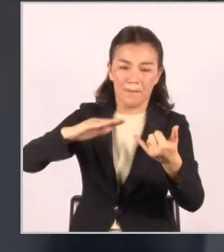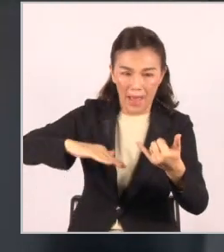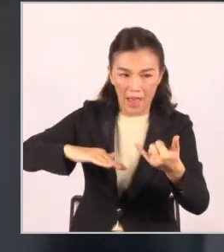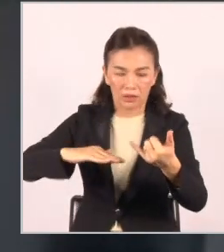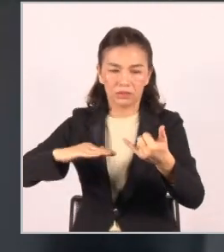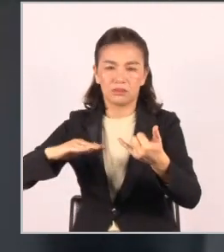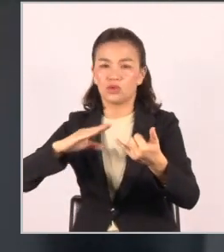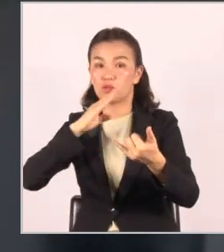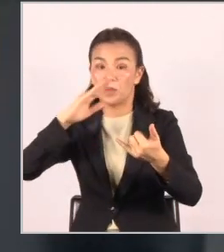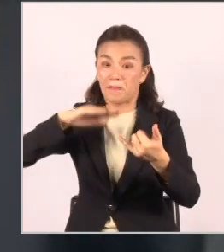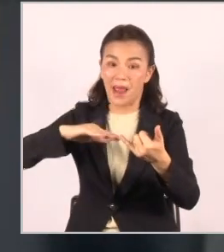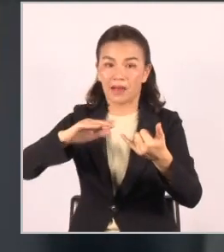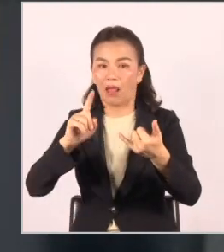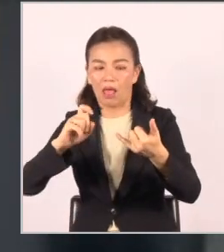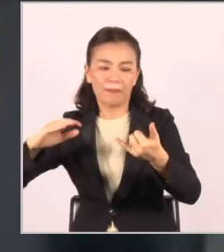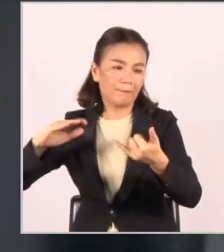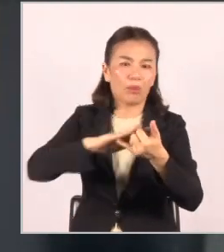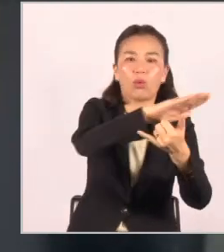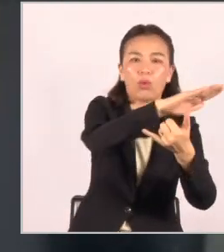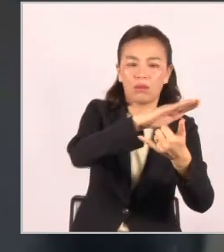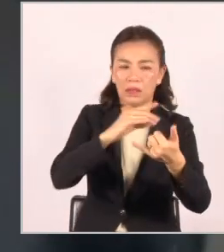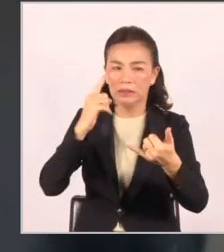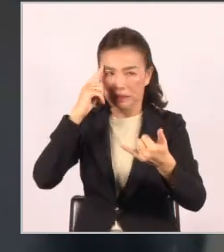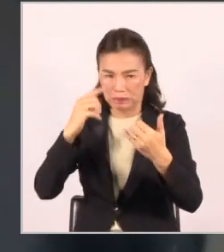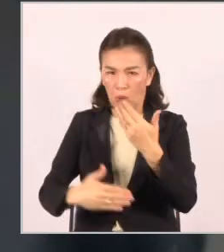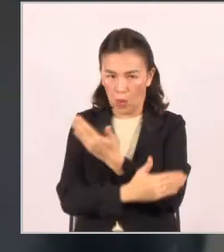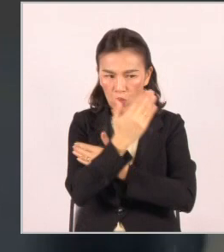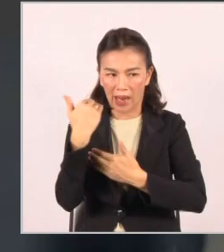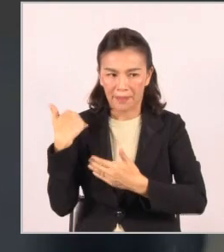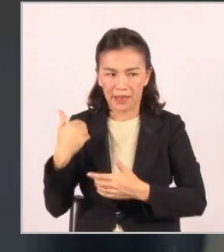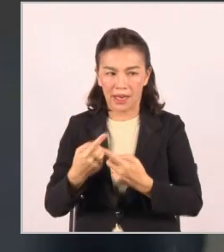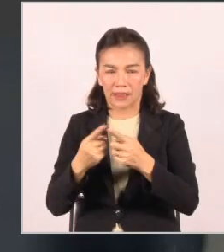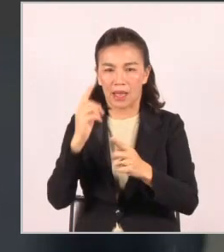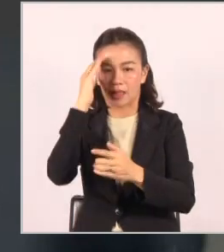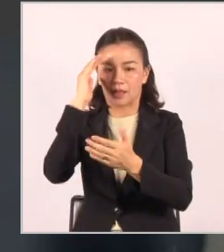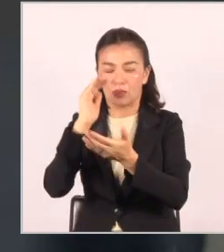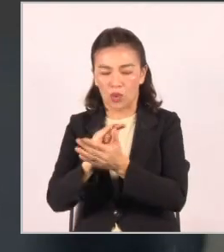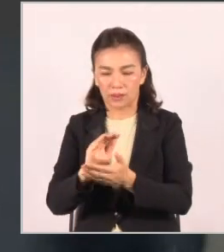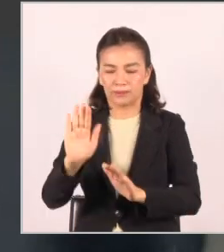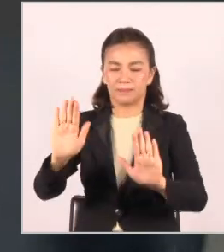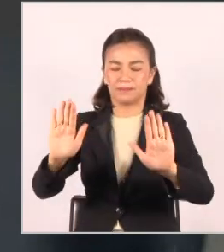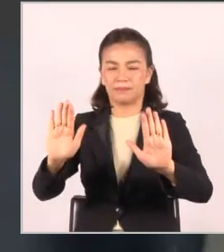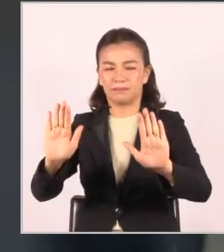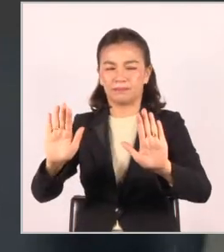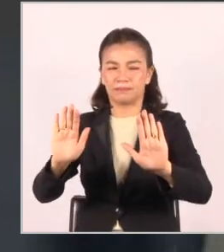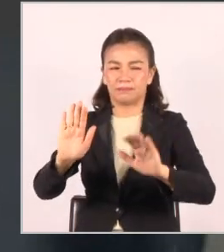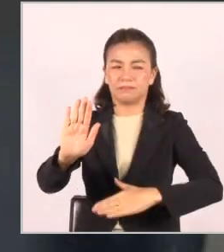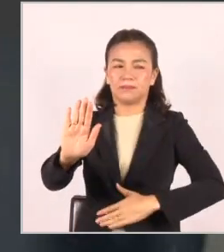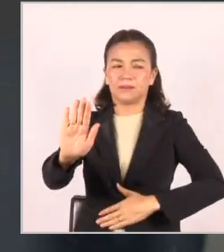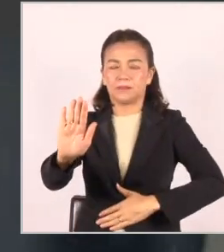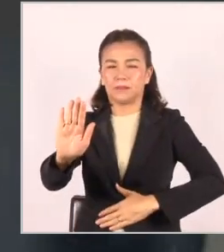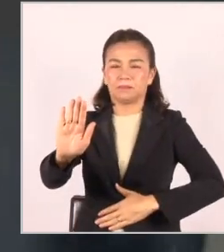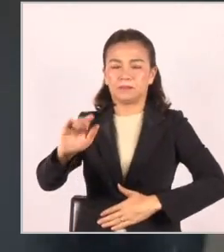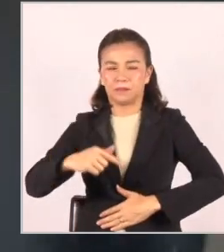นี่อาจจะเสียชีวิตได้แต่ว่าทางเจ้าหน้าที่ตำรวจนายนี้เนี่ยพยายามประคองตัวเองคือพยายามจะเอามือเนี่ยดันไว ้ นะค